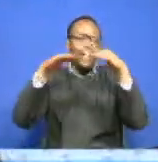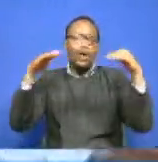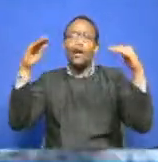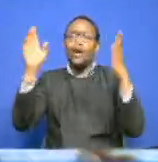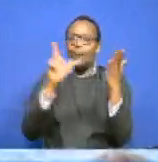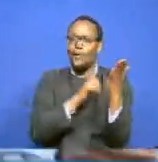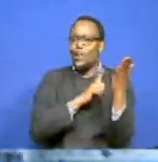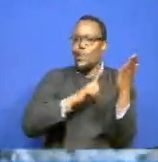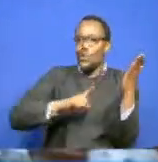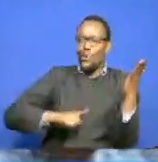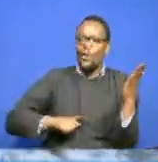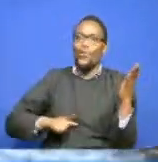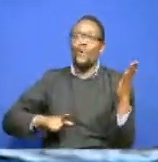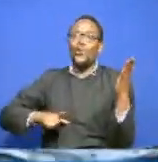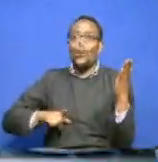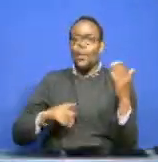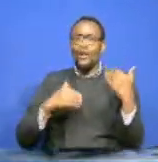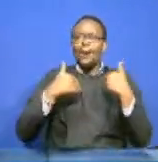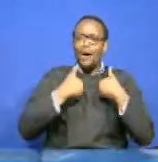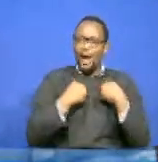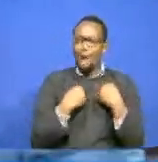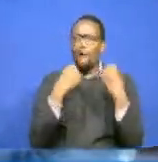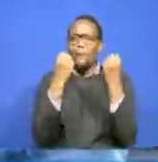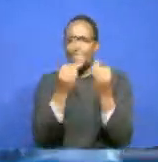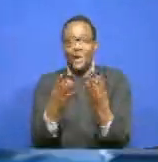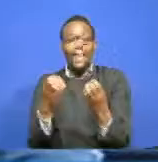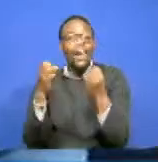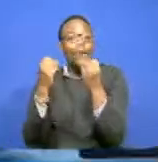baba kuna makao mengi